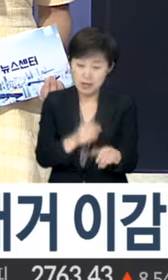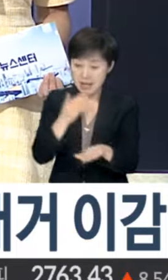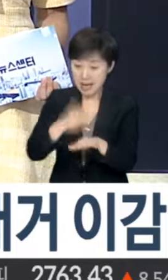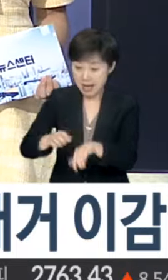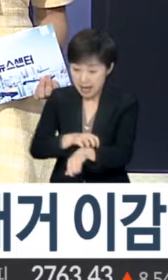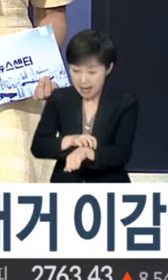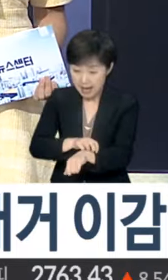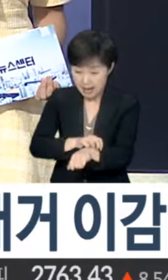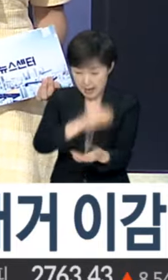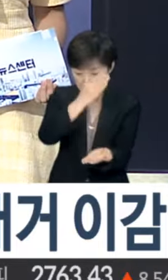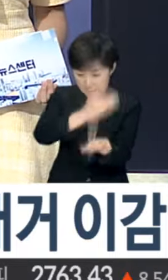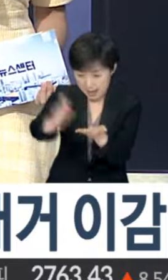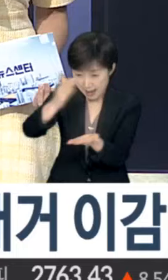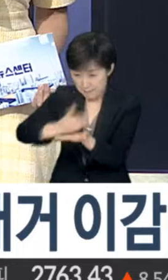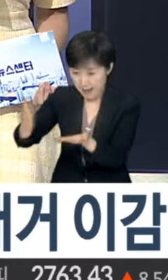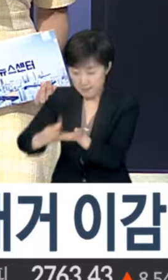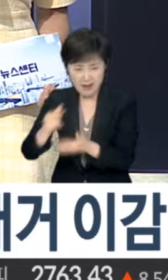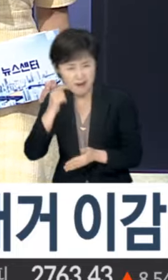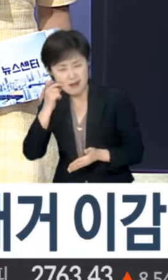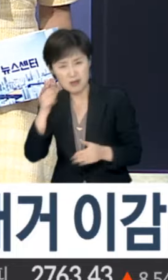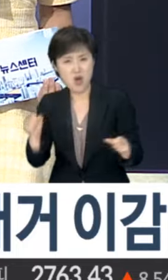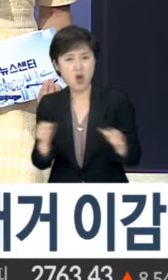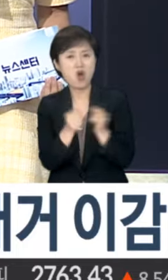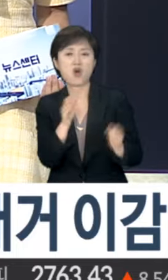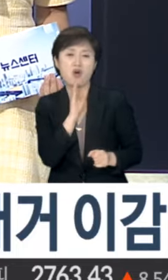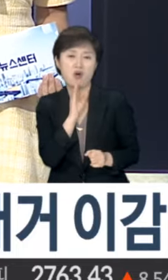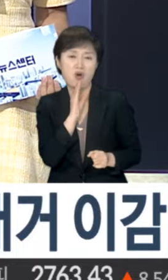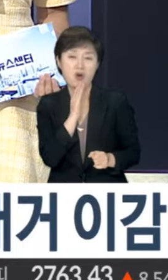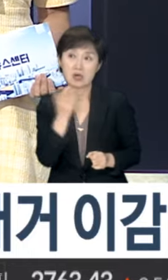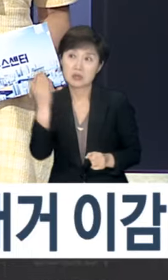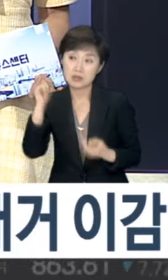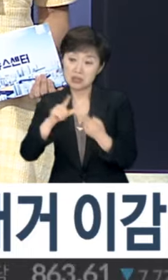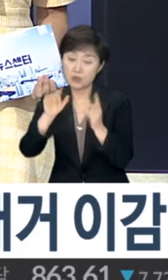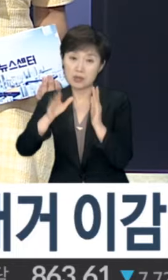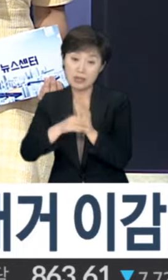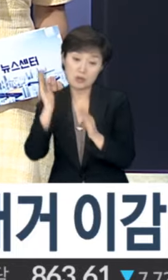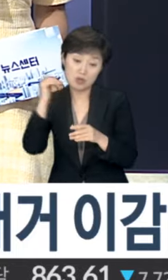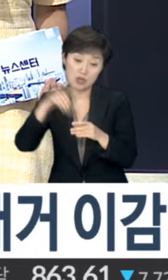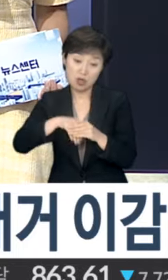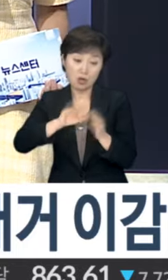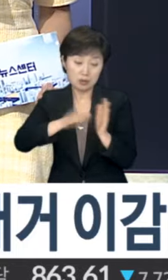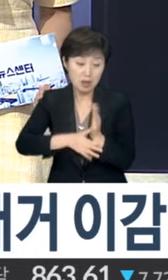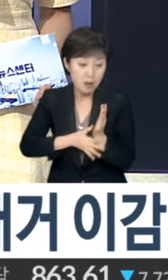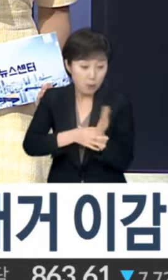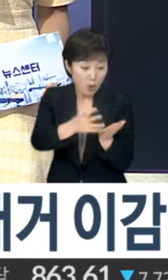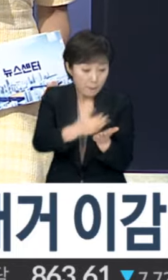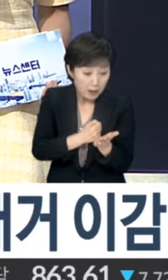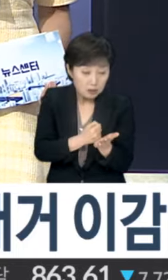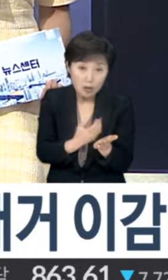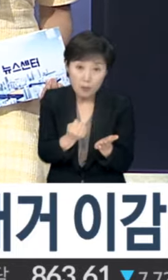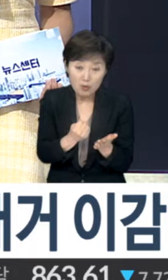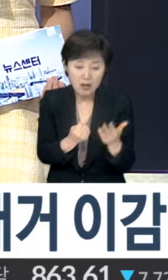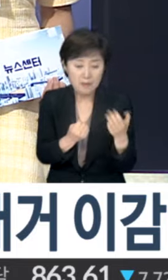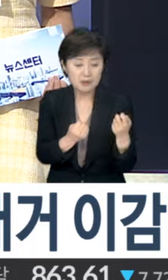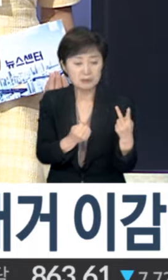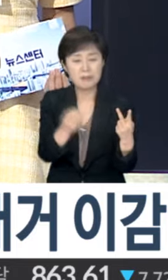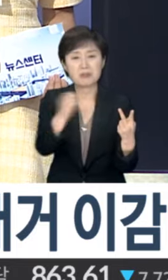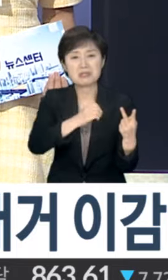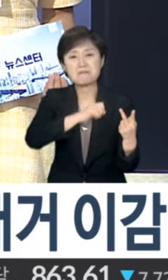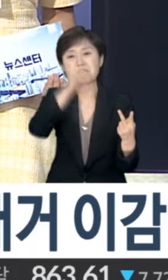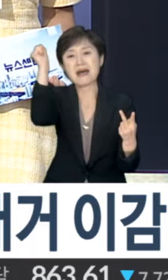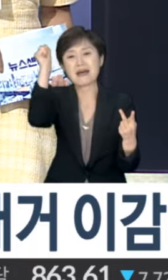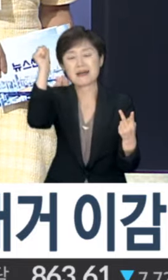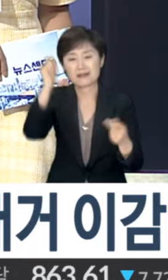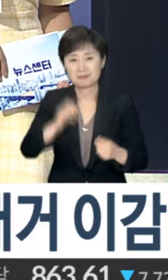폭력배 소탕으로 국민적 인기를 얻고 있으며 지난 2월 대선에서 82.9%의 지지율로 재선에